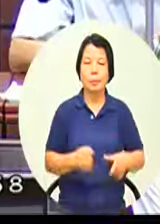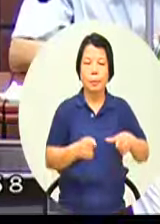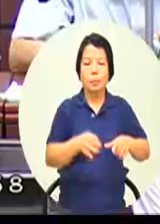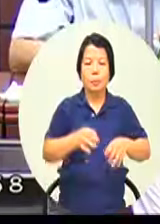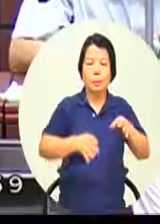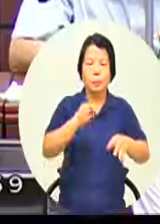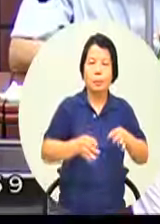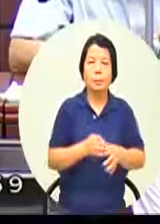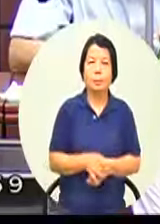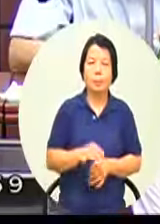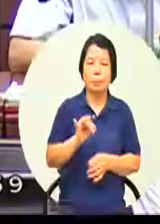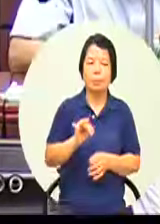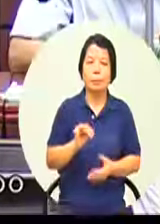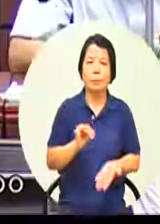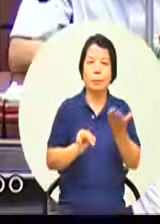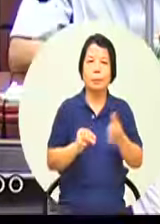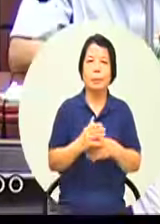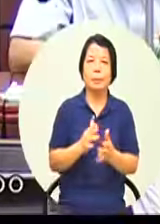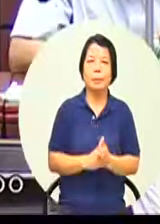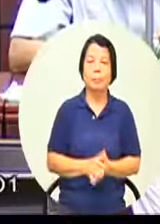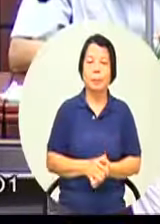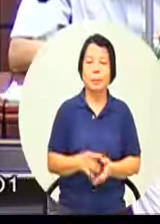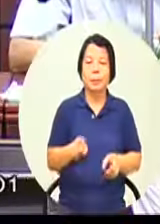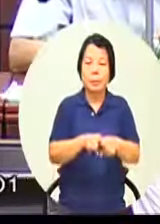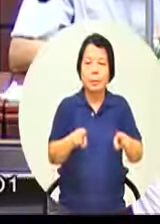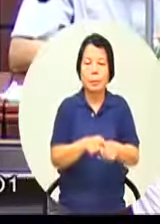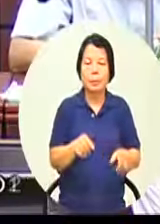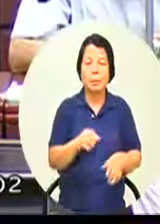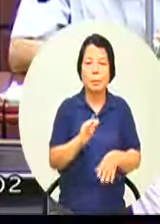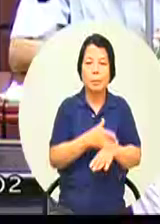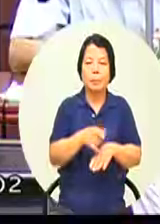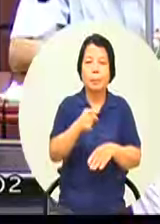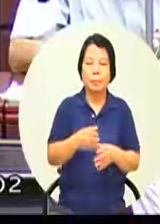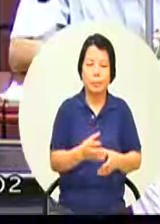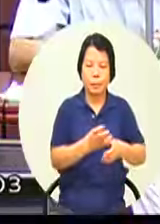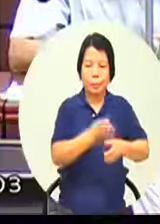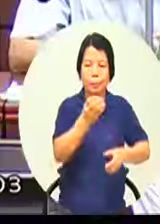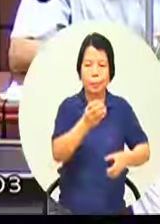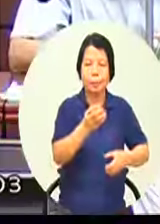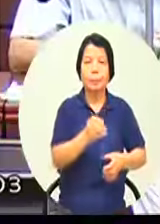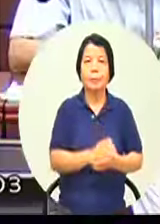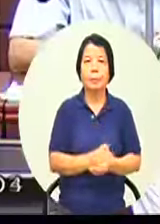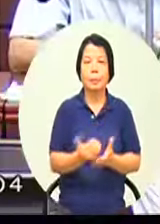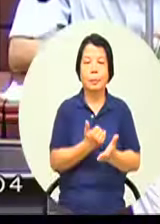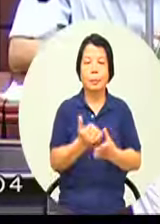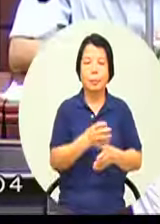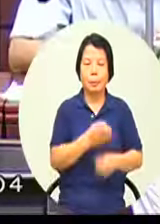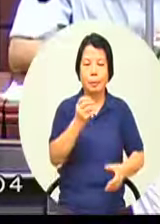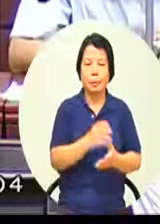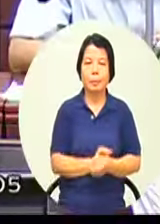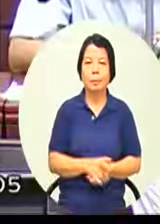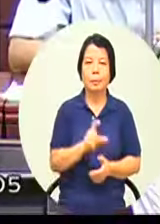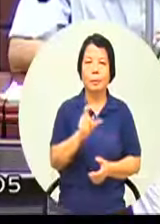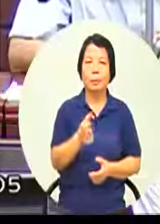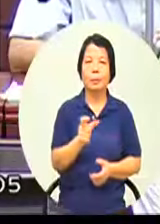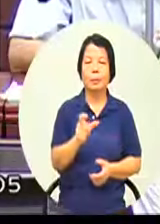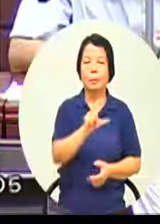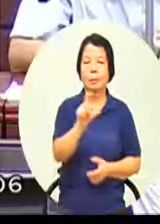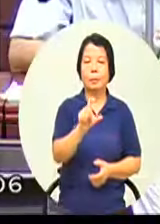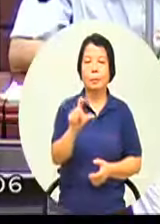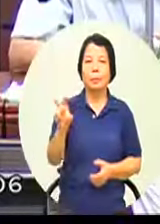一斤呢？ 一斤除1.6，差不多。 一般的人不会去买到一公斤吧？ 对啦，我的也差不多60-70块啦。 一